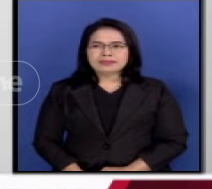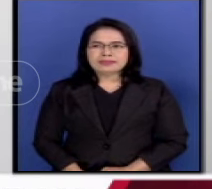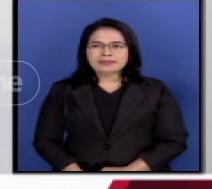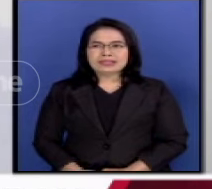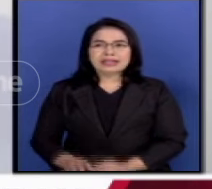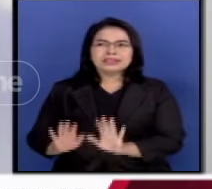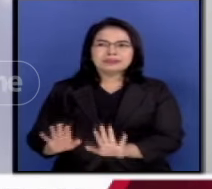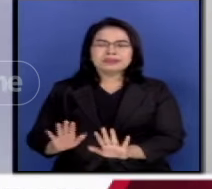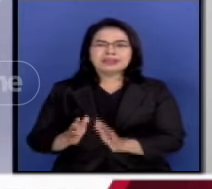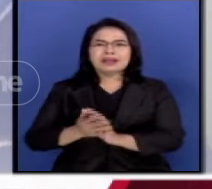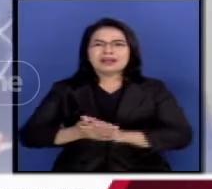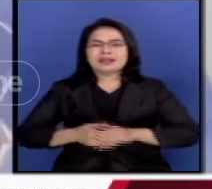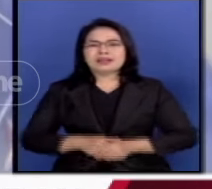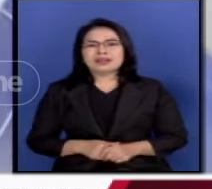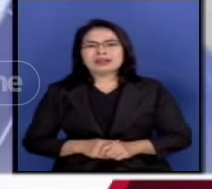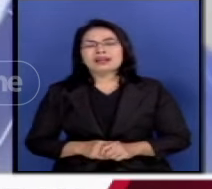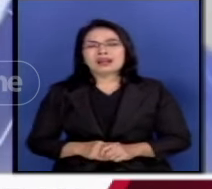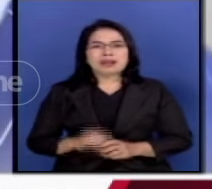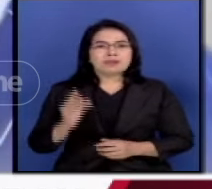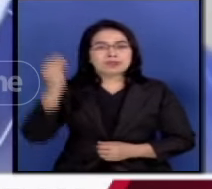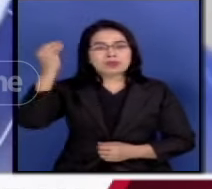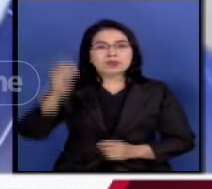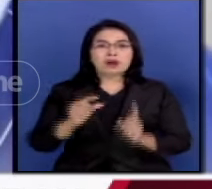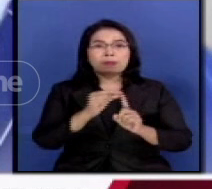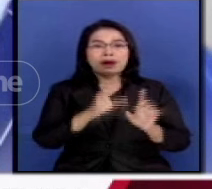sementara ketua bab pilu Partai Demokrat